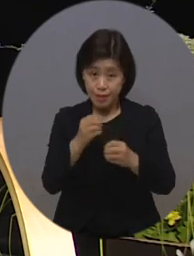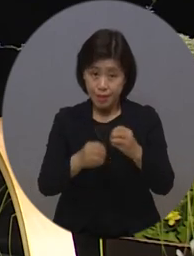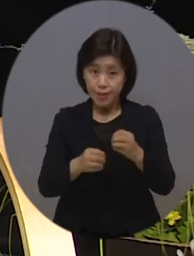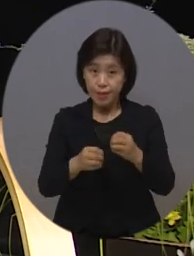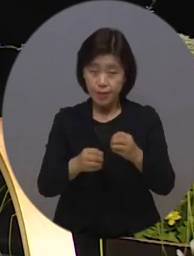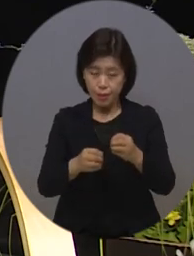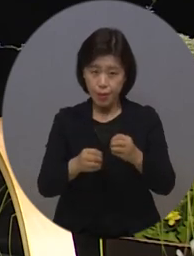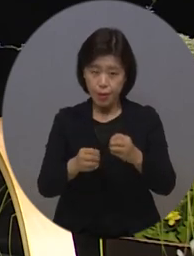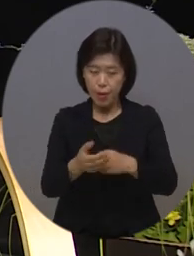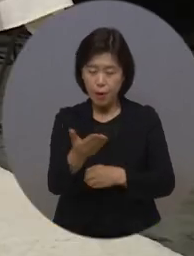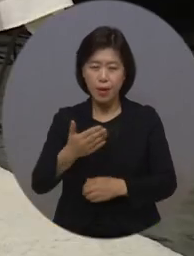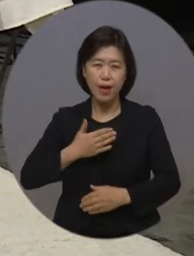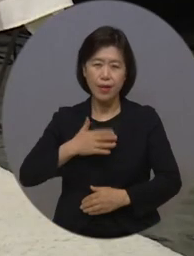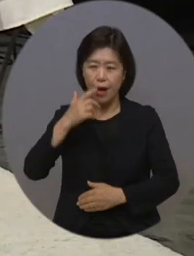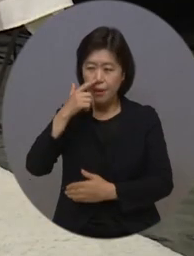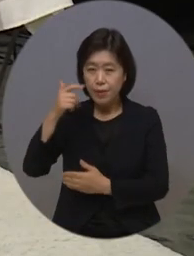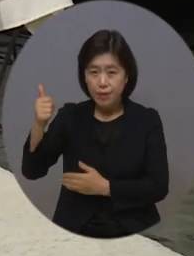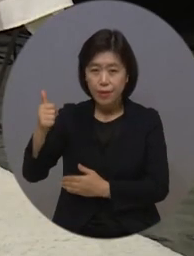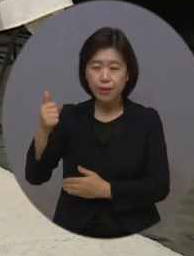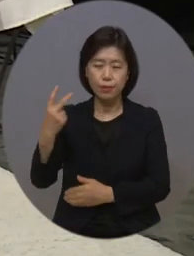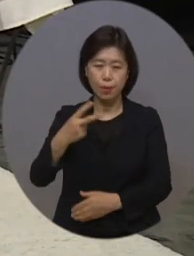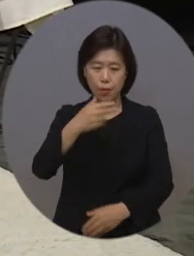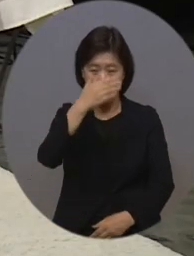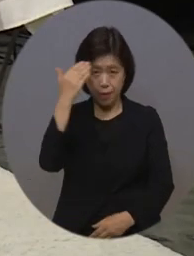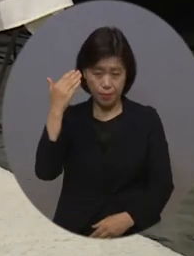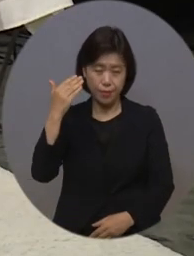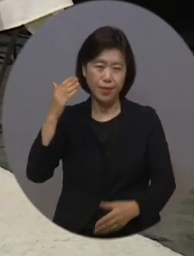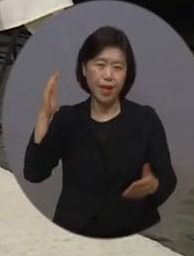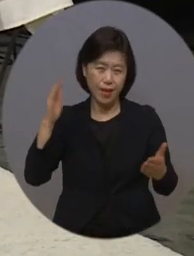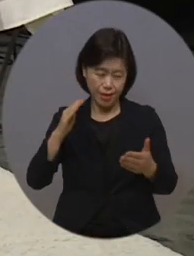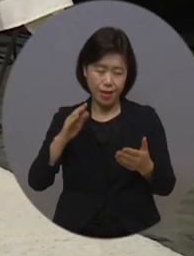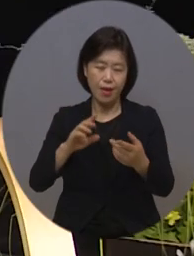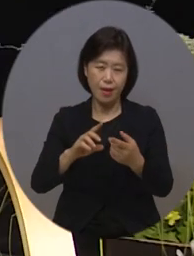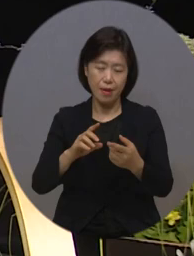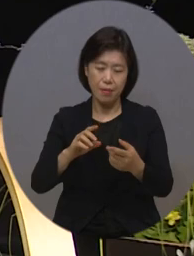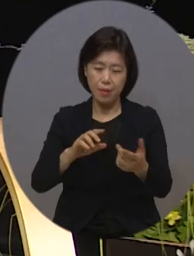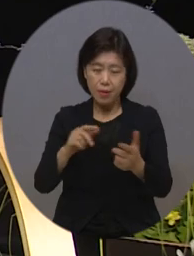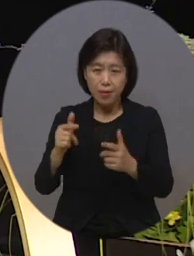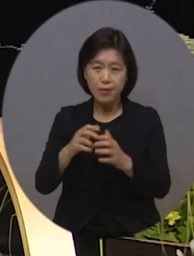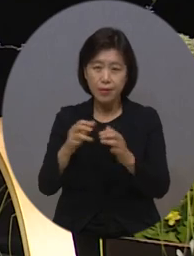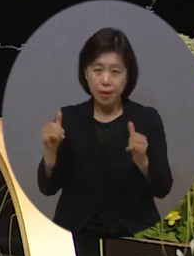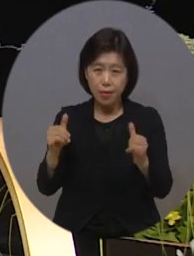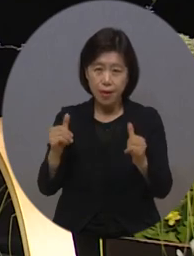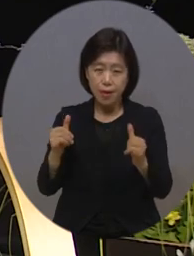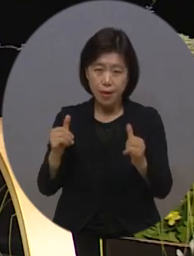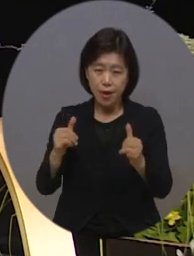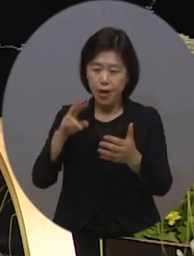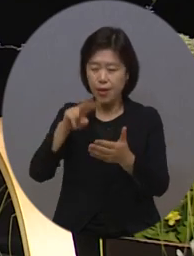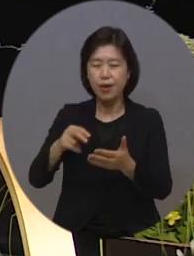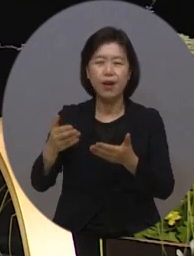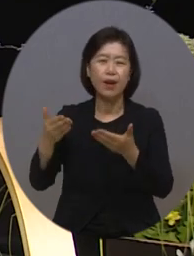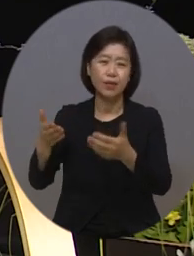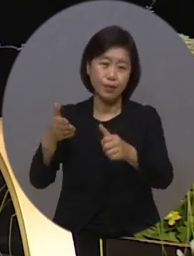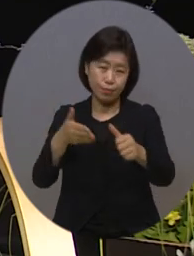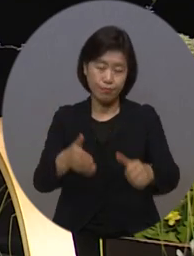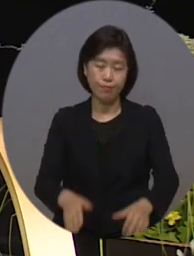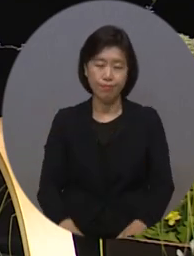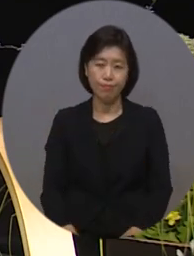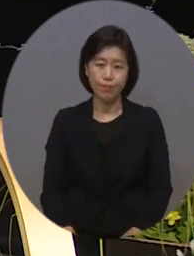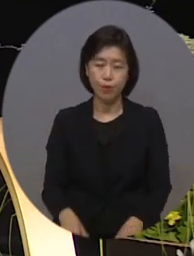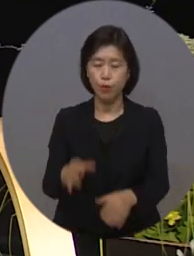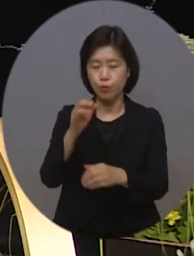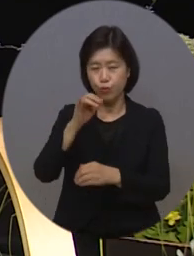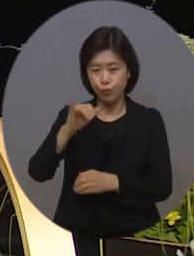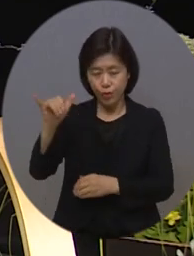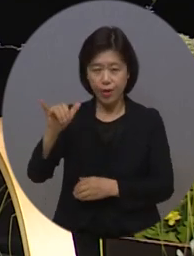권해보시기 바랍니다. 그 어떤 철학서나 경전을 읽은 것보다 훌륭한 인문학 감정을 만나게 될